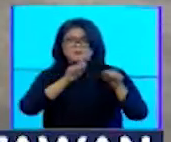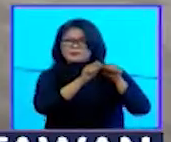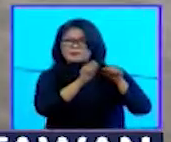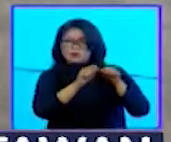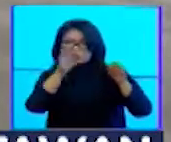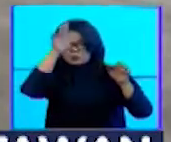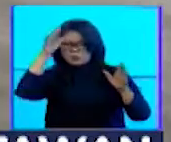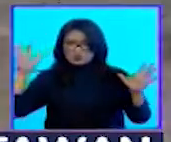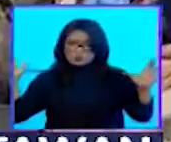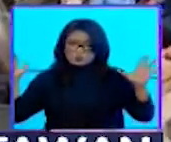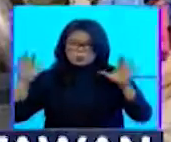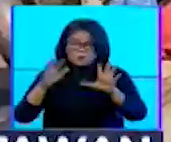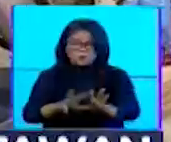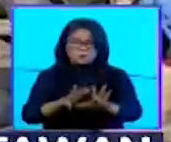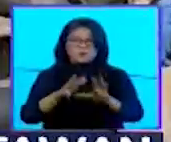kerumunan.